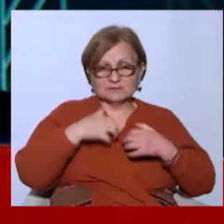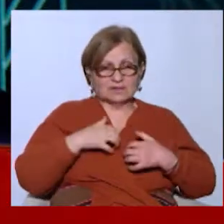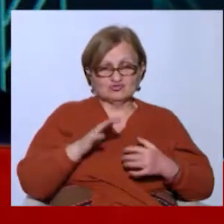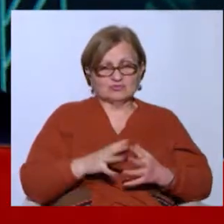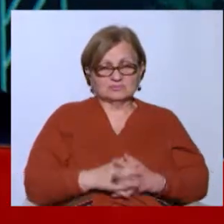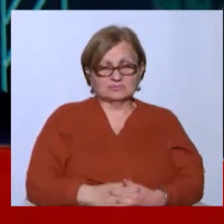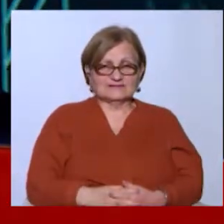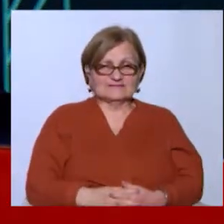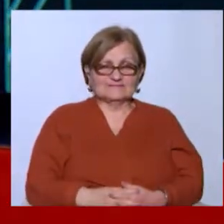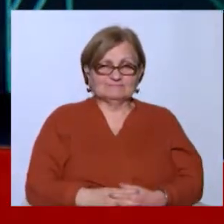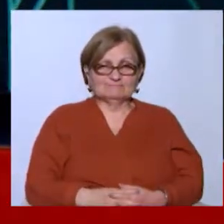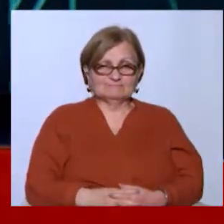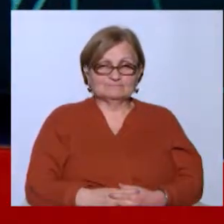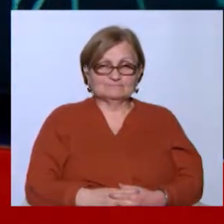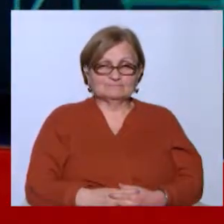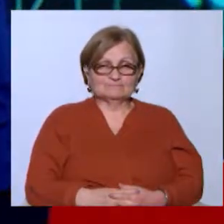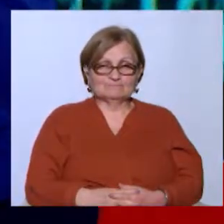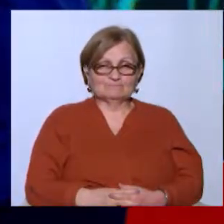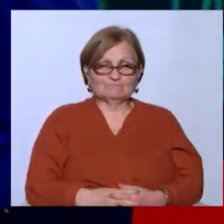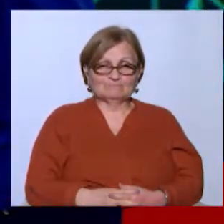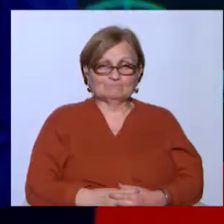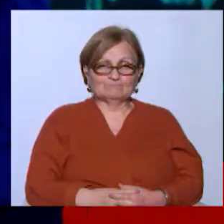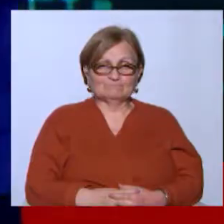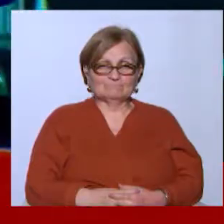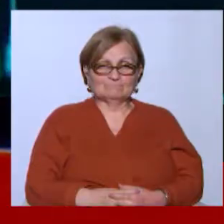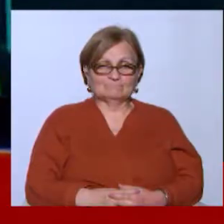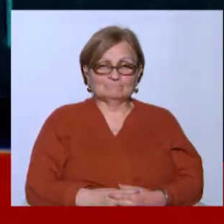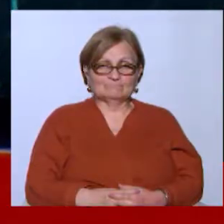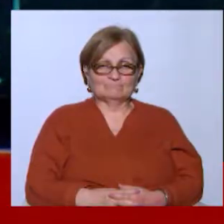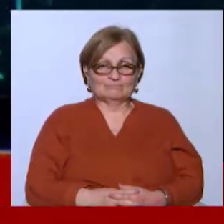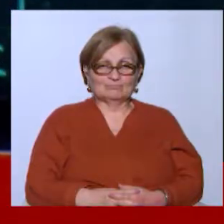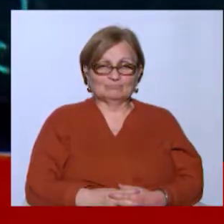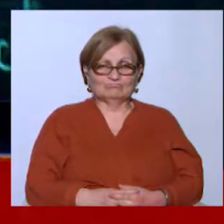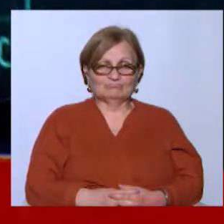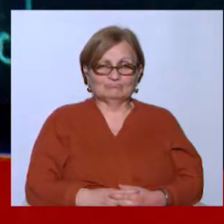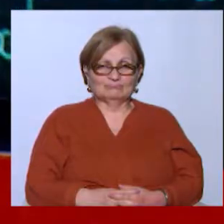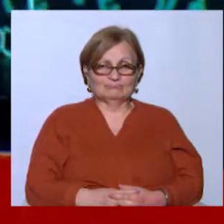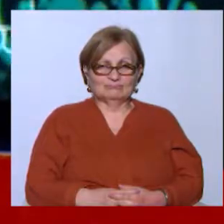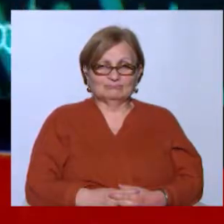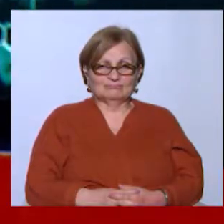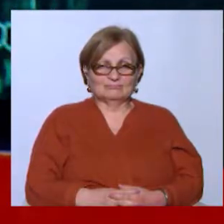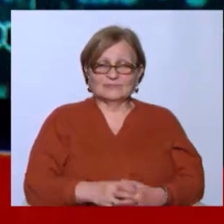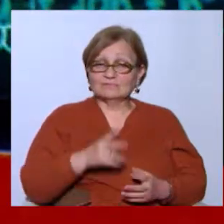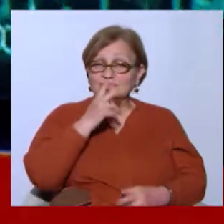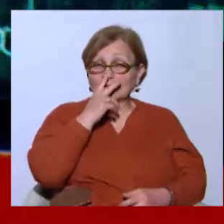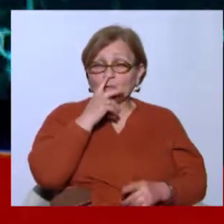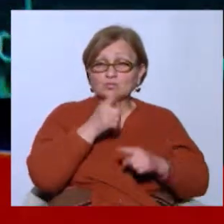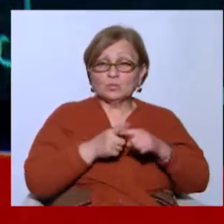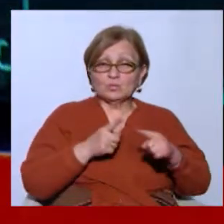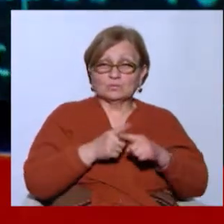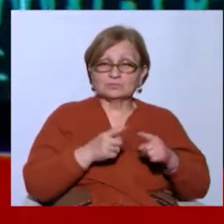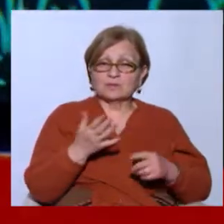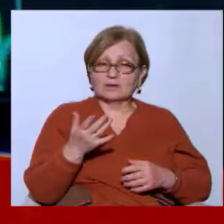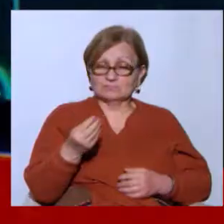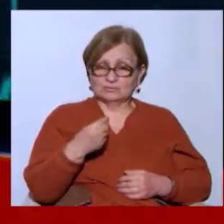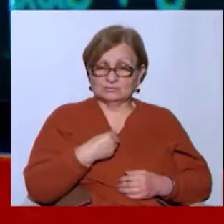არიჩქაროთ, არიჩქაროთ და ვნახოთ, ვნახოთ, რამდენი მერგება ხურდა.